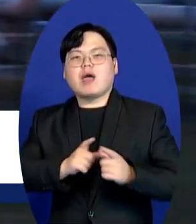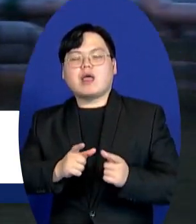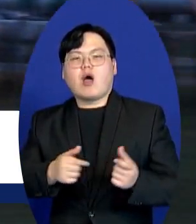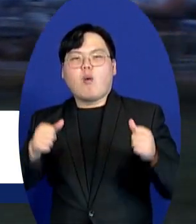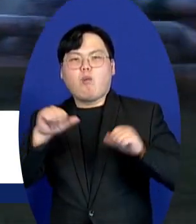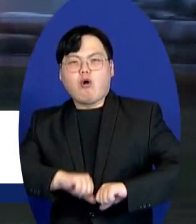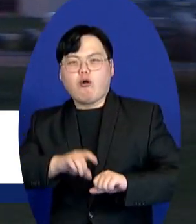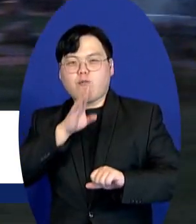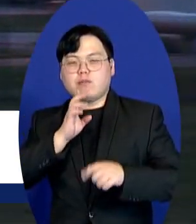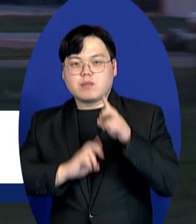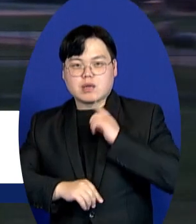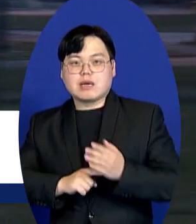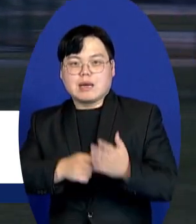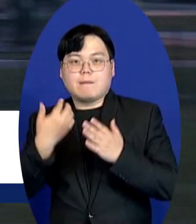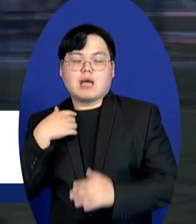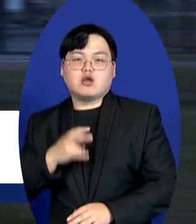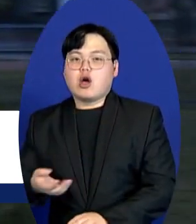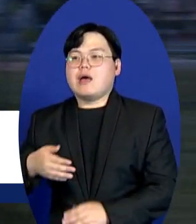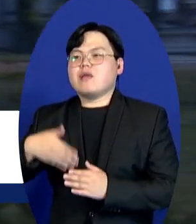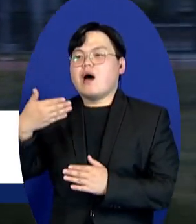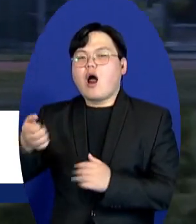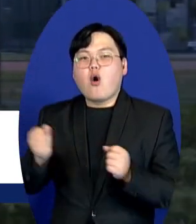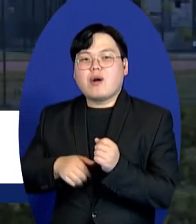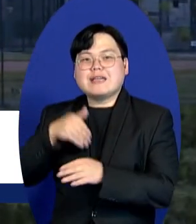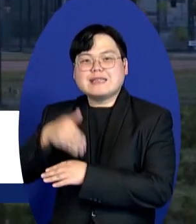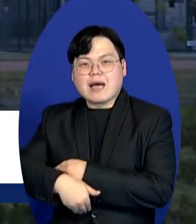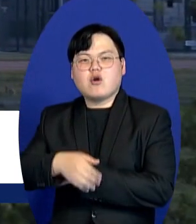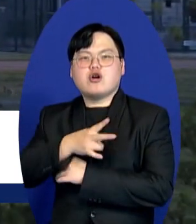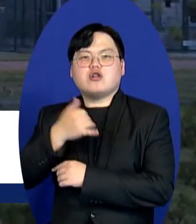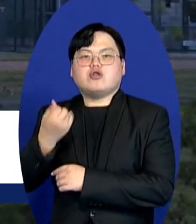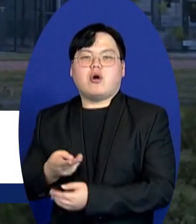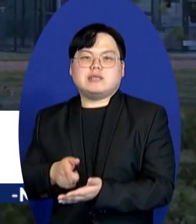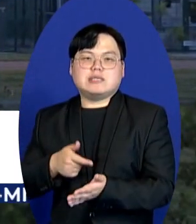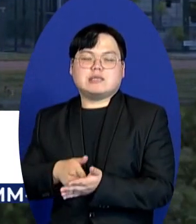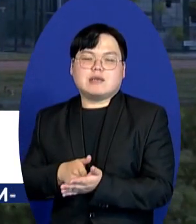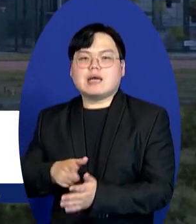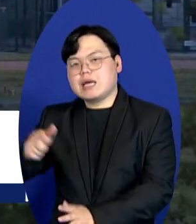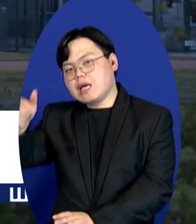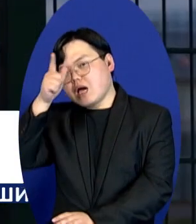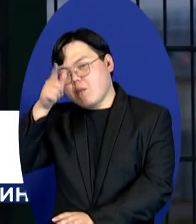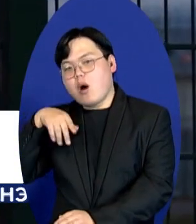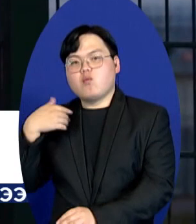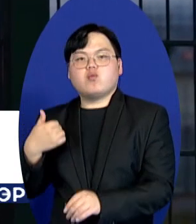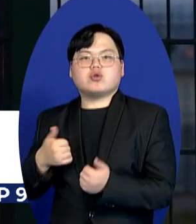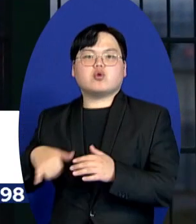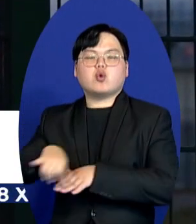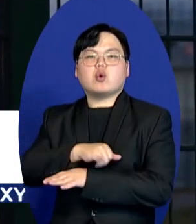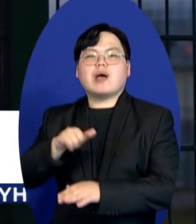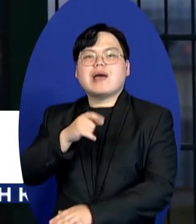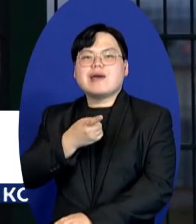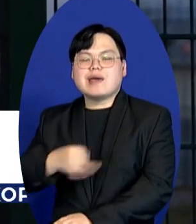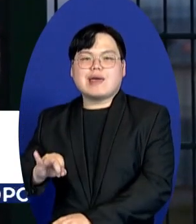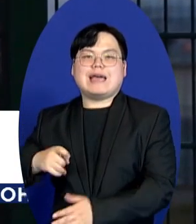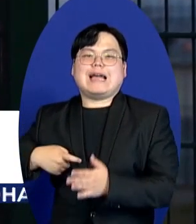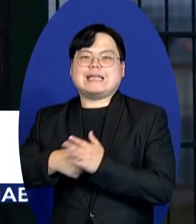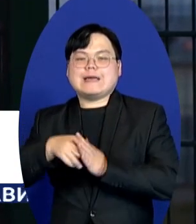аюул нүрэлээд байгаа. Мөн эрх өвлийг давах хэмжээний нөөцтэй байх шаардлагаас үүдэн Герман болон бусад улсад хийн хэрэглээгээ хязгаарлах харгамж